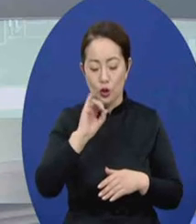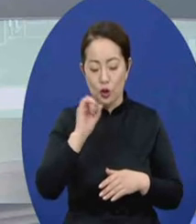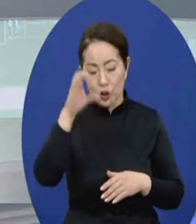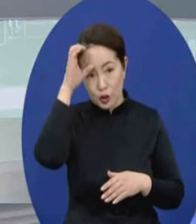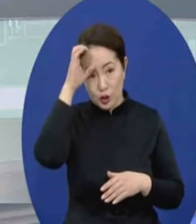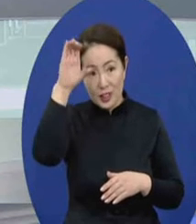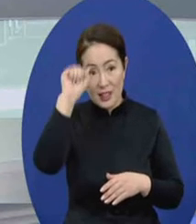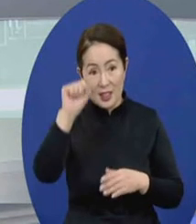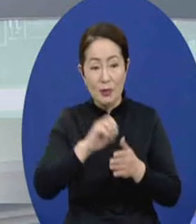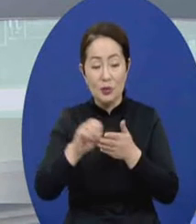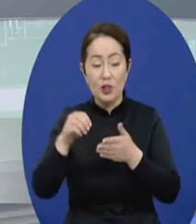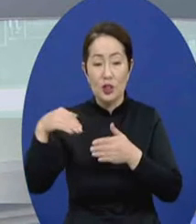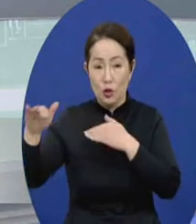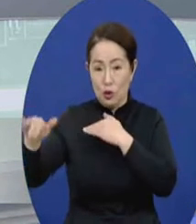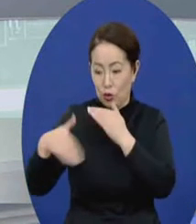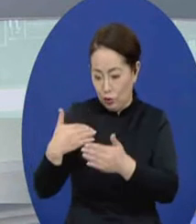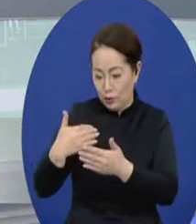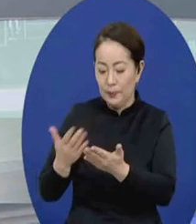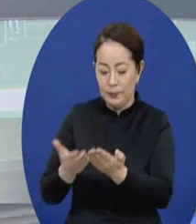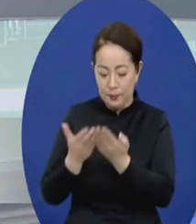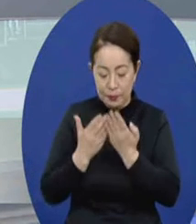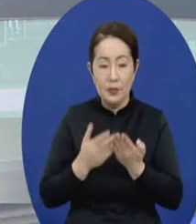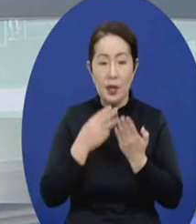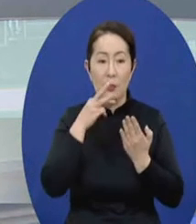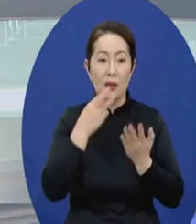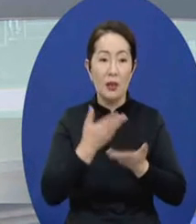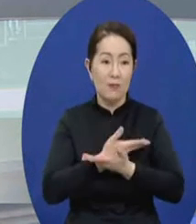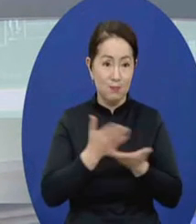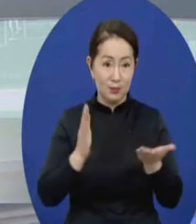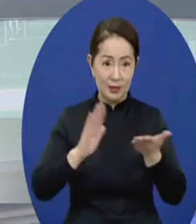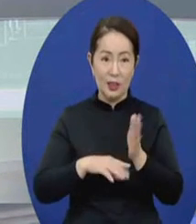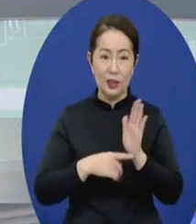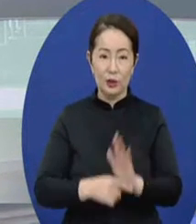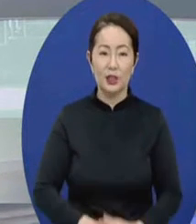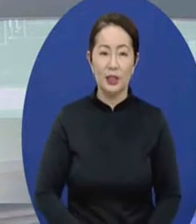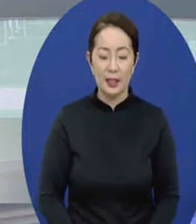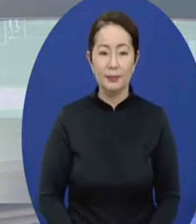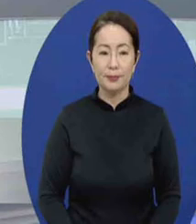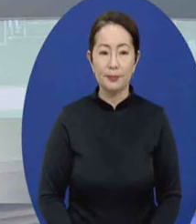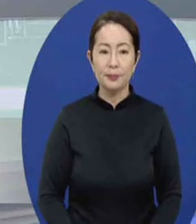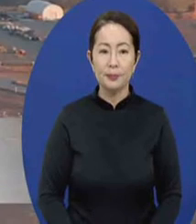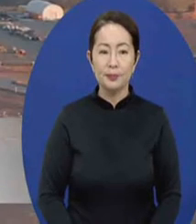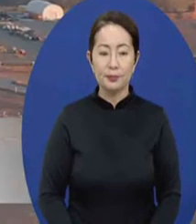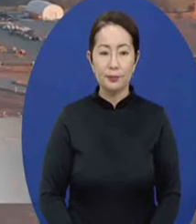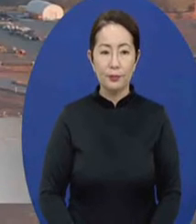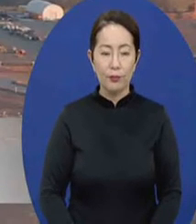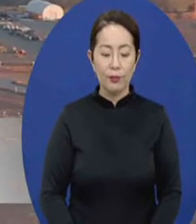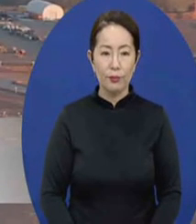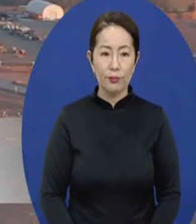Албан бичгийн талаар ерөнхий сайд болоод улсын гурлын төр хорооны гишүүд хэвлэл мэдээллийнхэнд танилцууллаа.